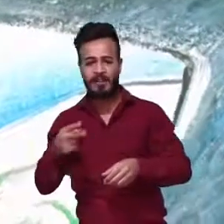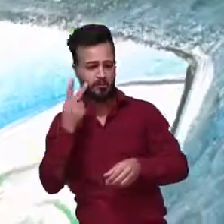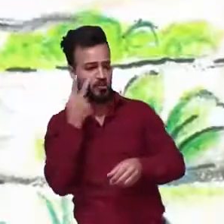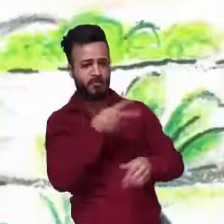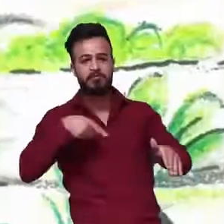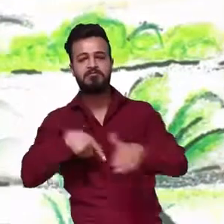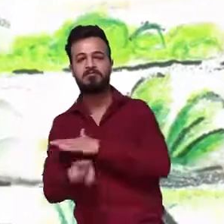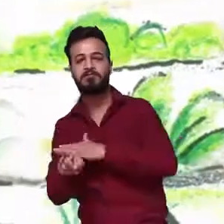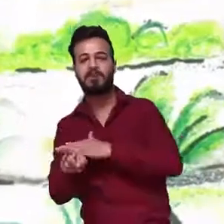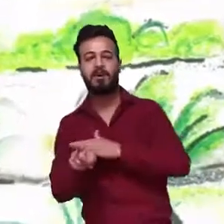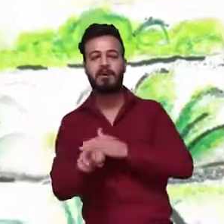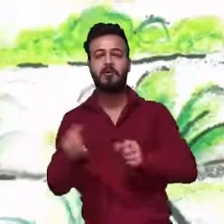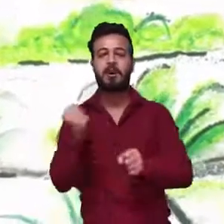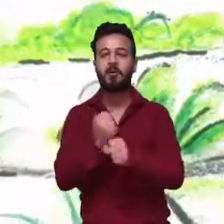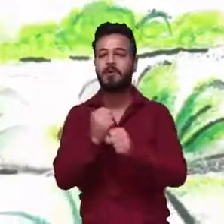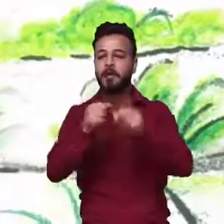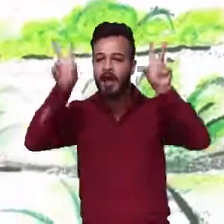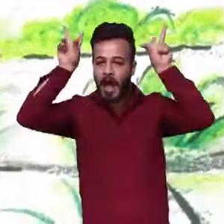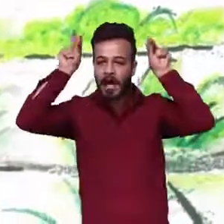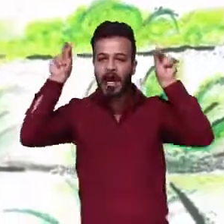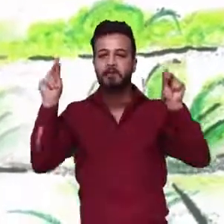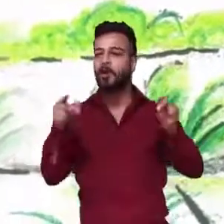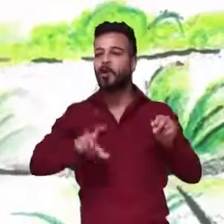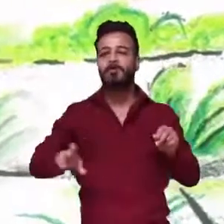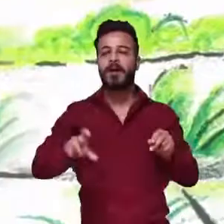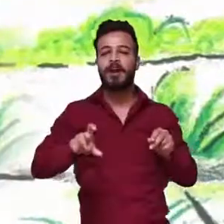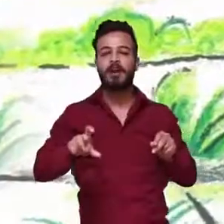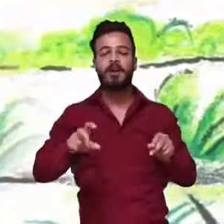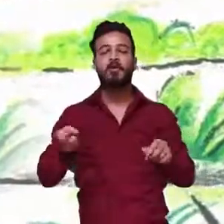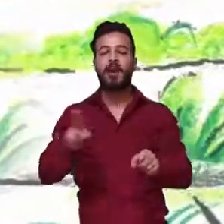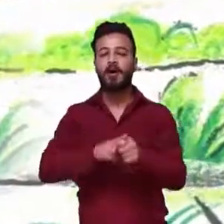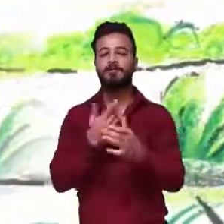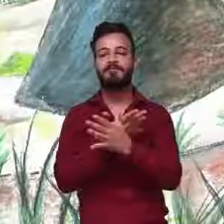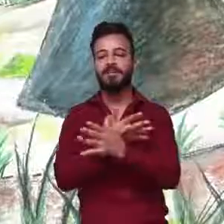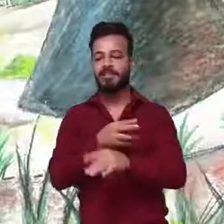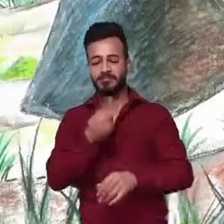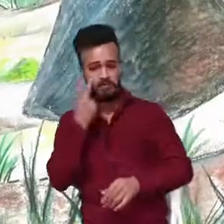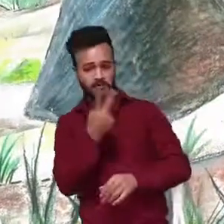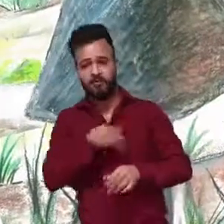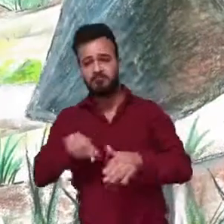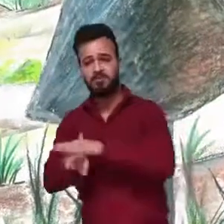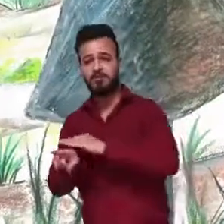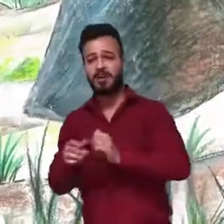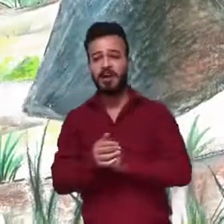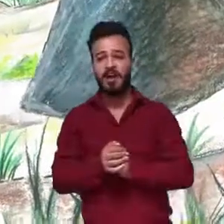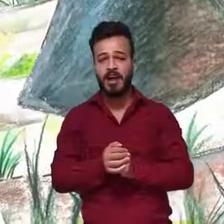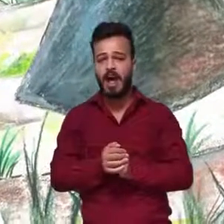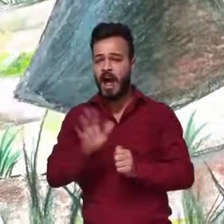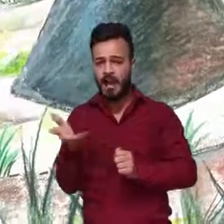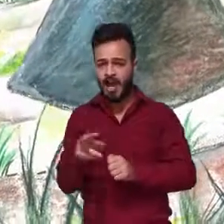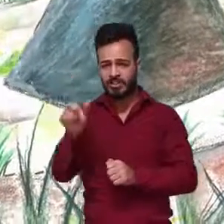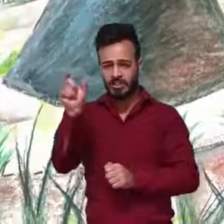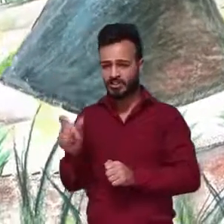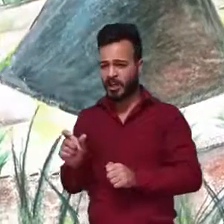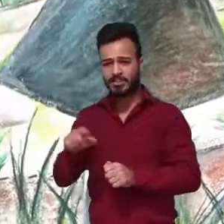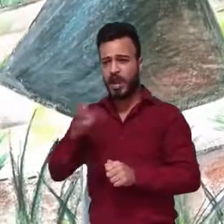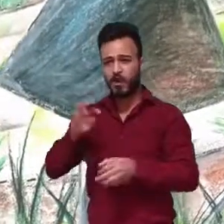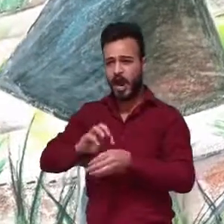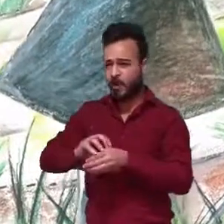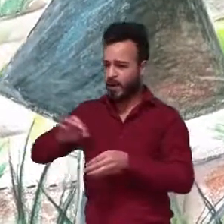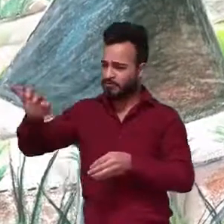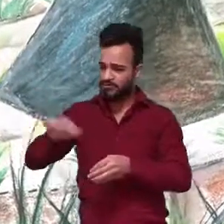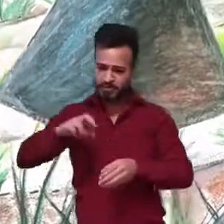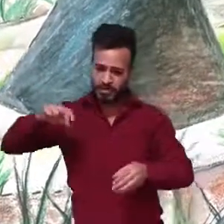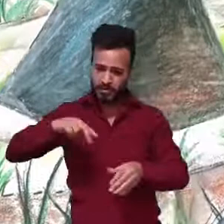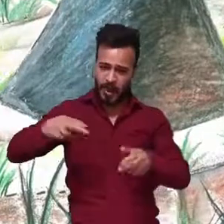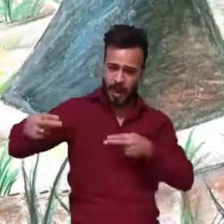تراه، كذلك تفعل الأرانب والفئران والفراشات. لا أحد يجرؤ على الاقتراب من